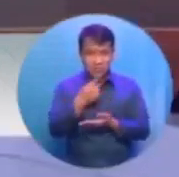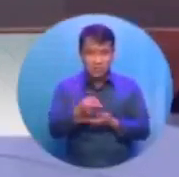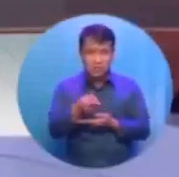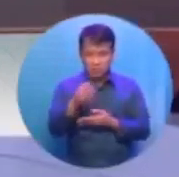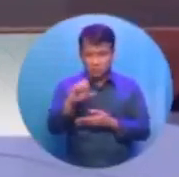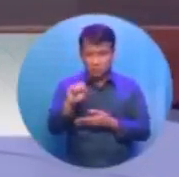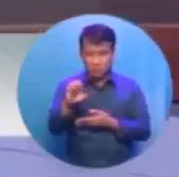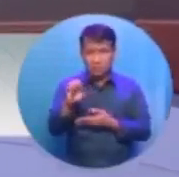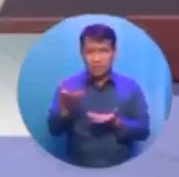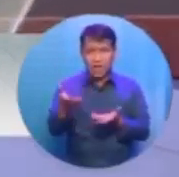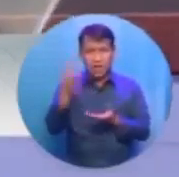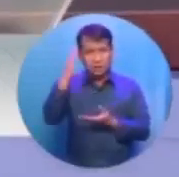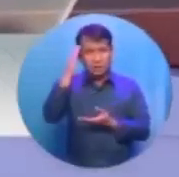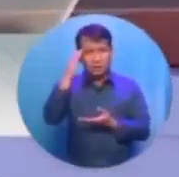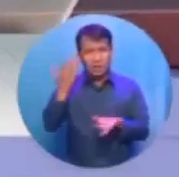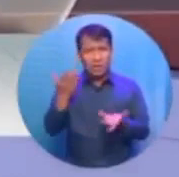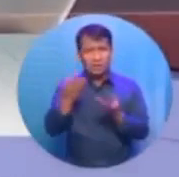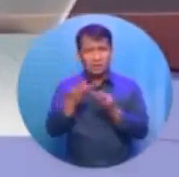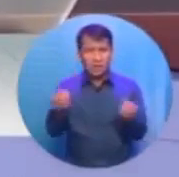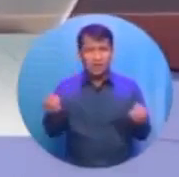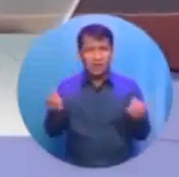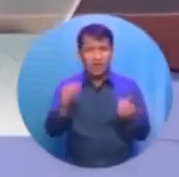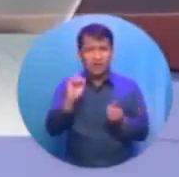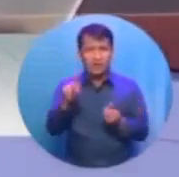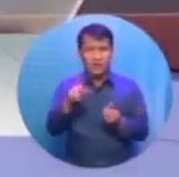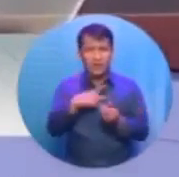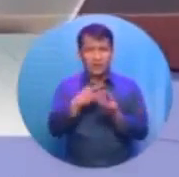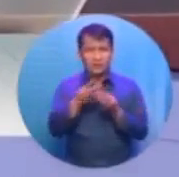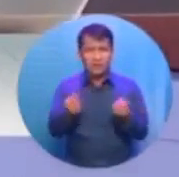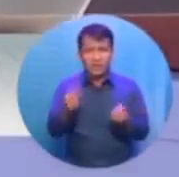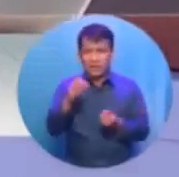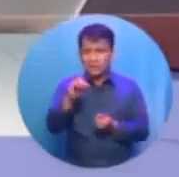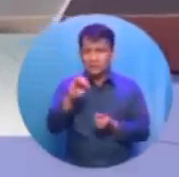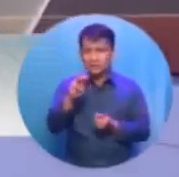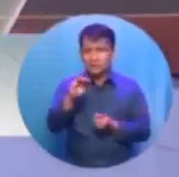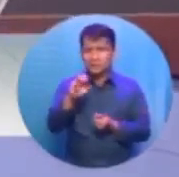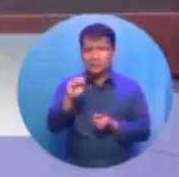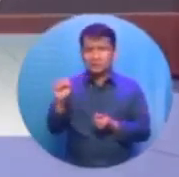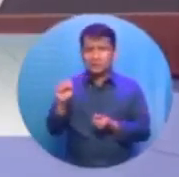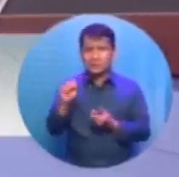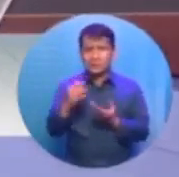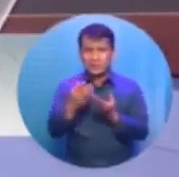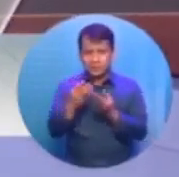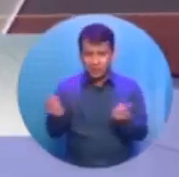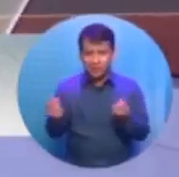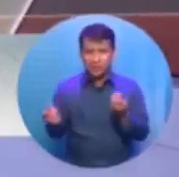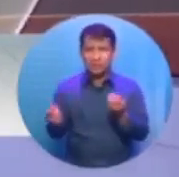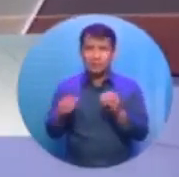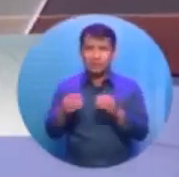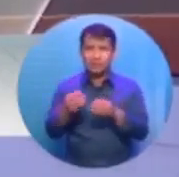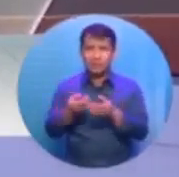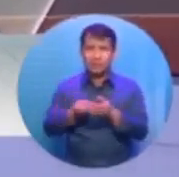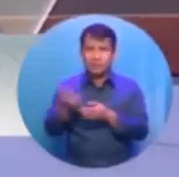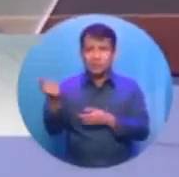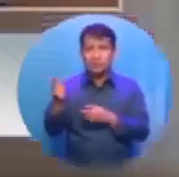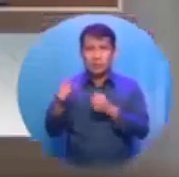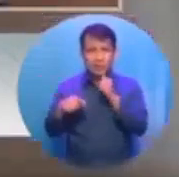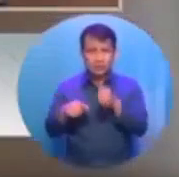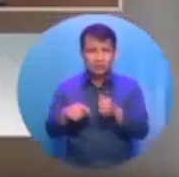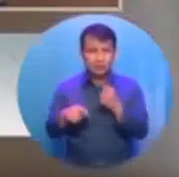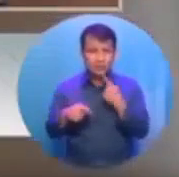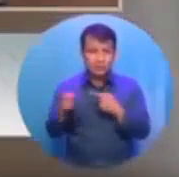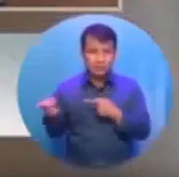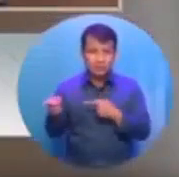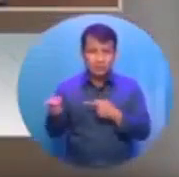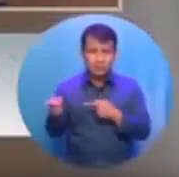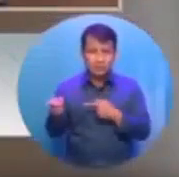alam mo na. Oo. Oo. So, hindi ka nakatanggap ng resolusyon. Ang nakatanggap lang itong si Mrs. Wala pa po natatanggap